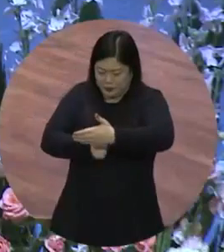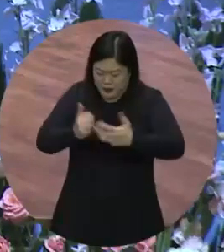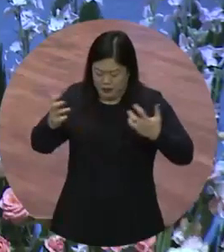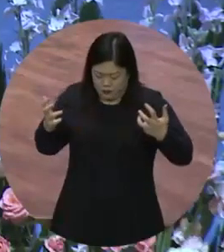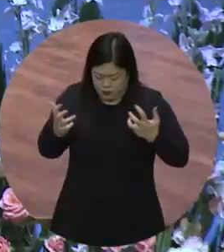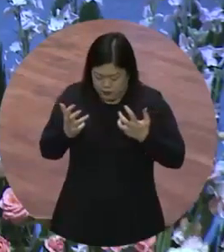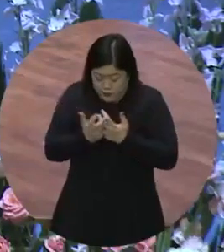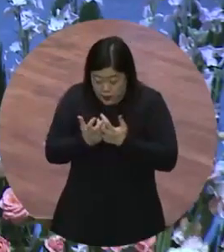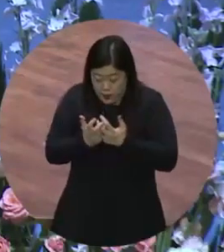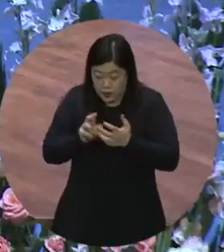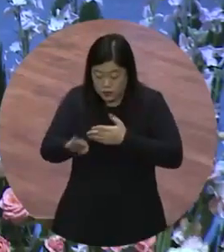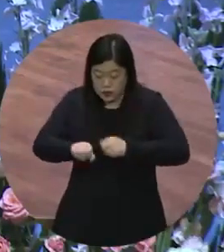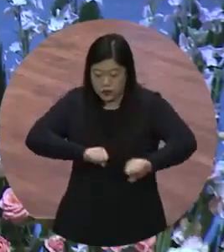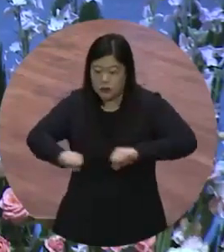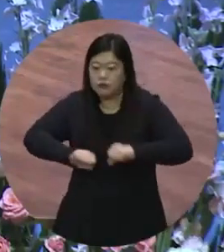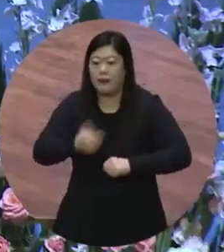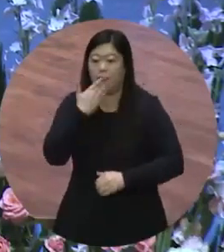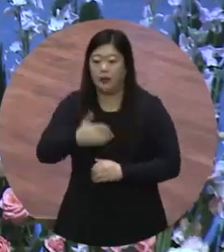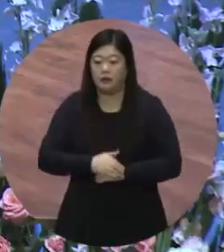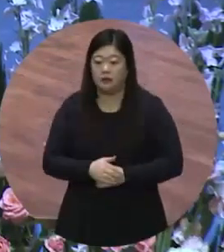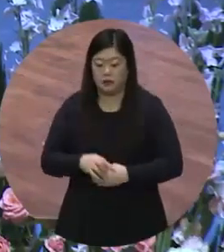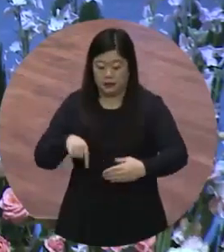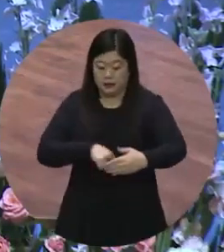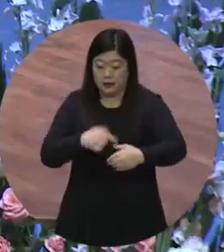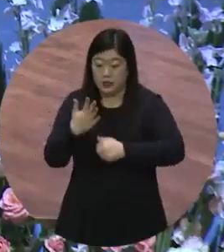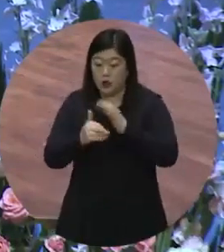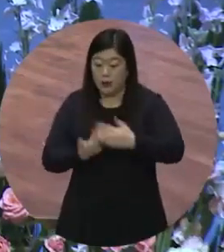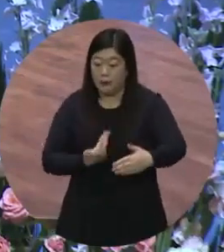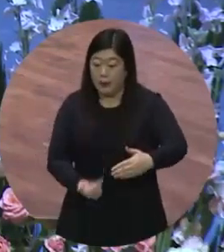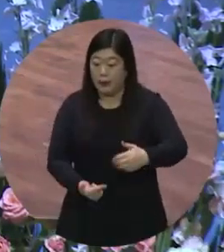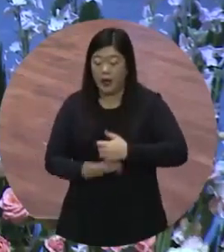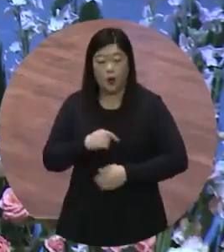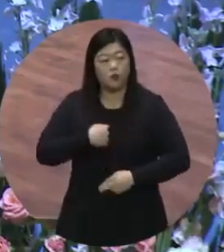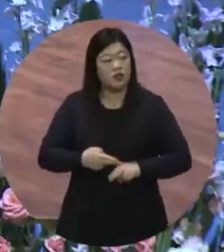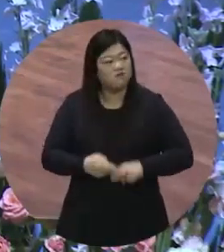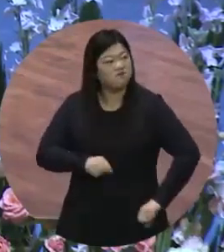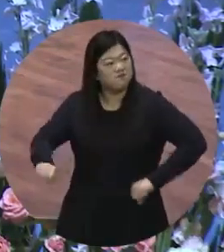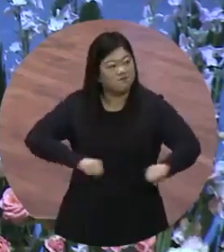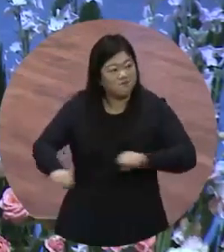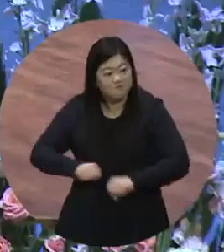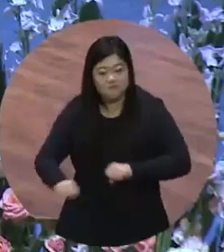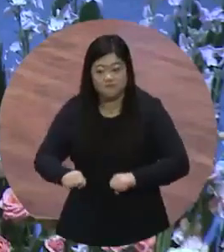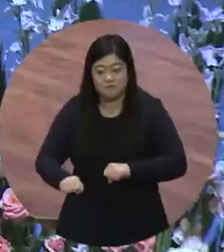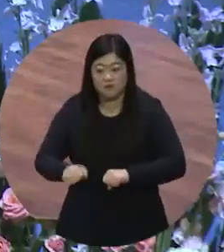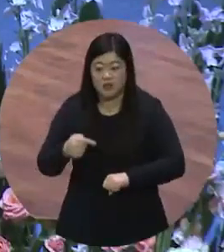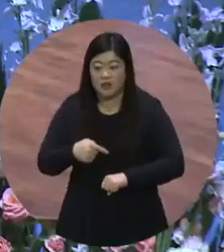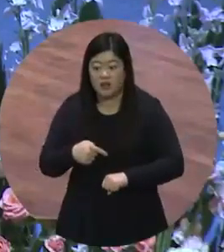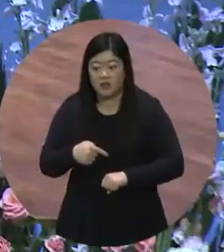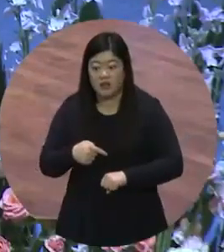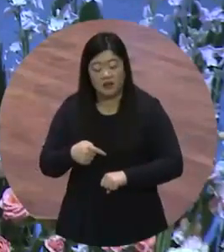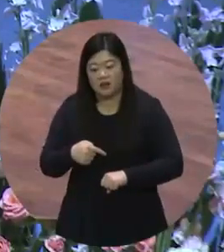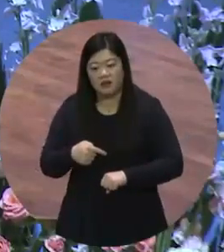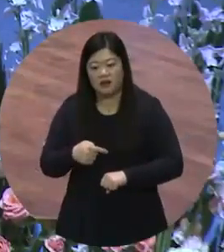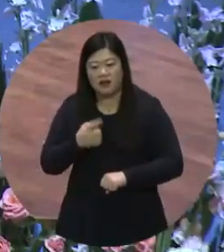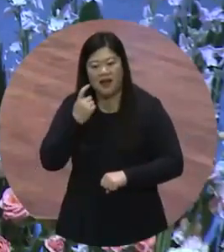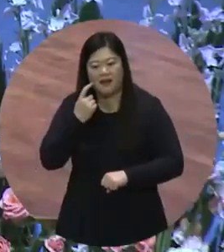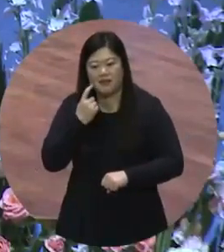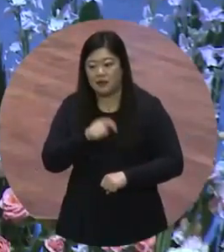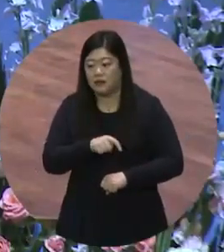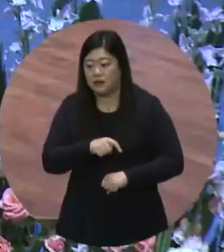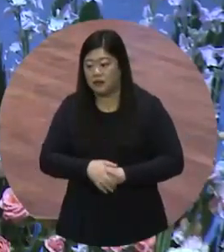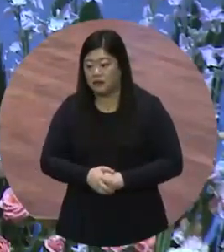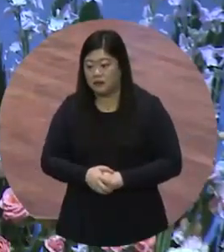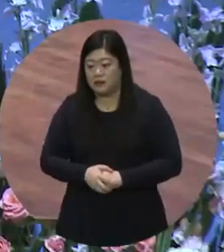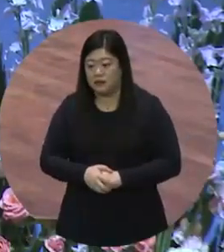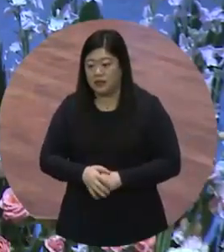있어요. 성령도 없으면서 성령 인도도 못 받으면서 그렇게 하나님 일을 할 수가 없어요.